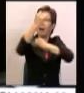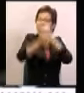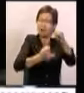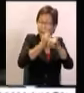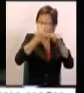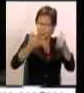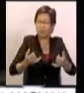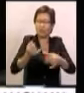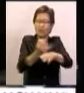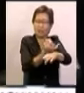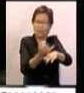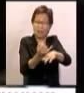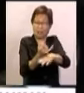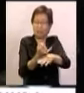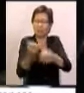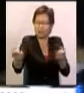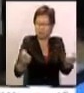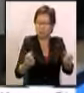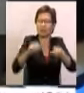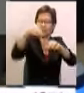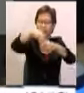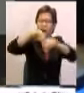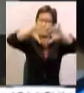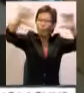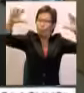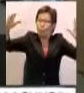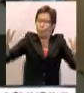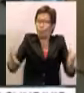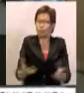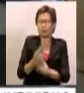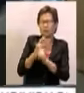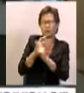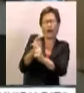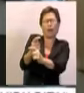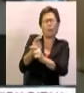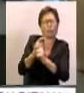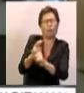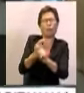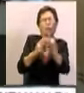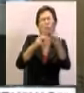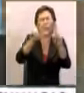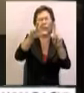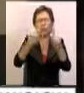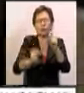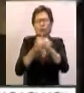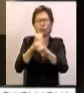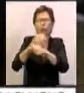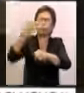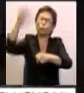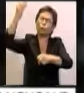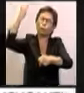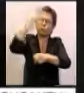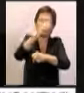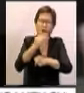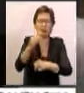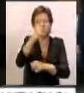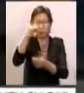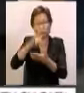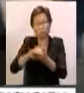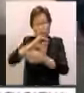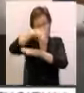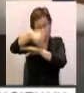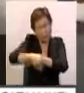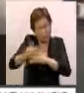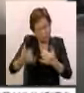ini industri ini secara globalnya telah pun bertahan sejak 130 tahun yang lalu. Dan justru pada malam